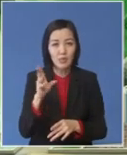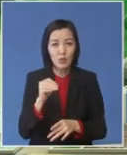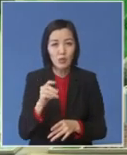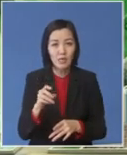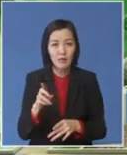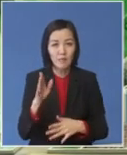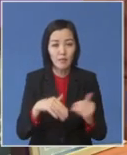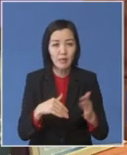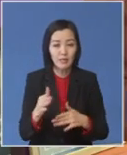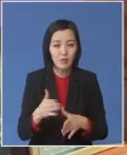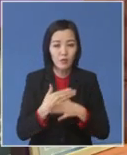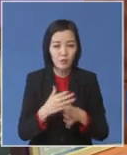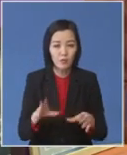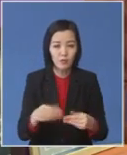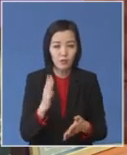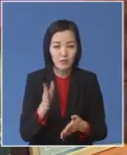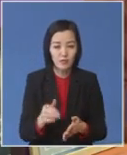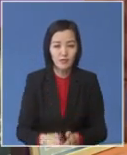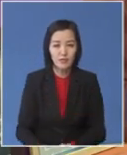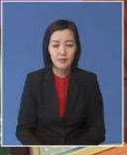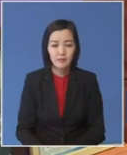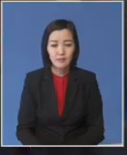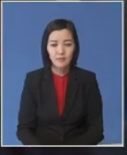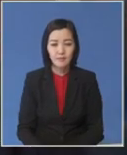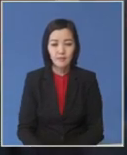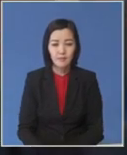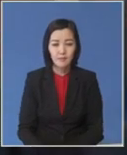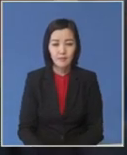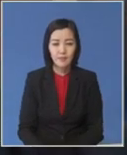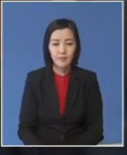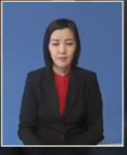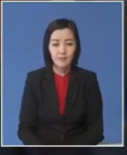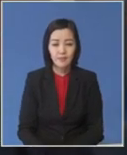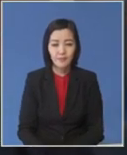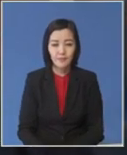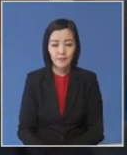мен Эстония елінің мамандары қол ұшын созбақ.